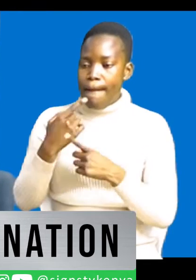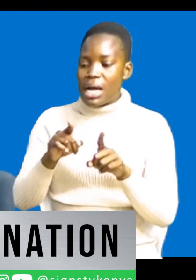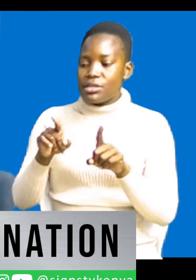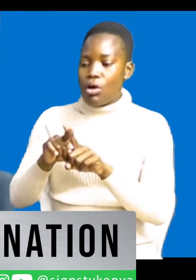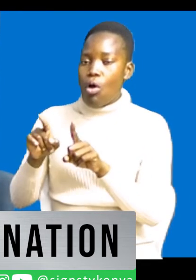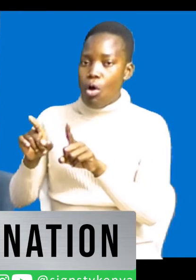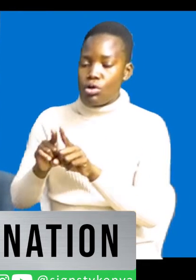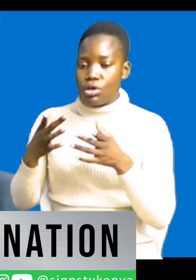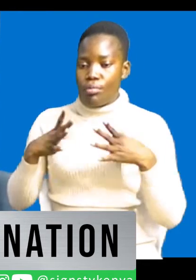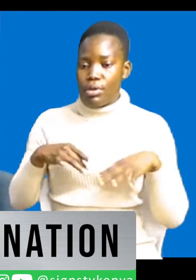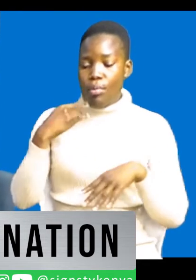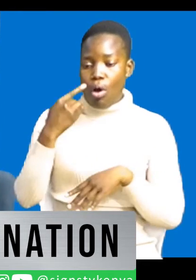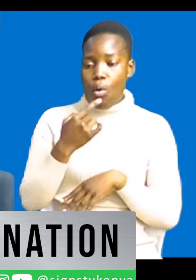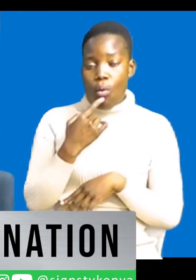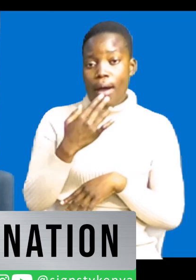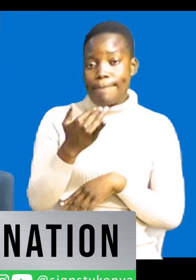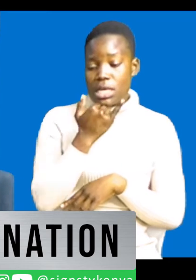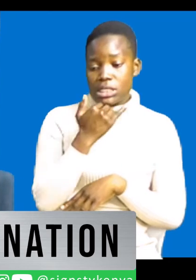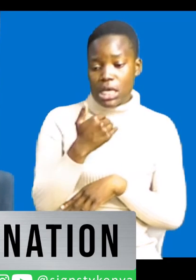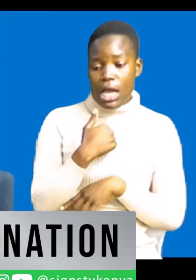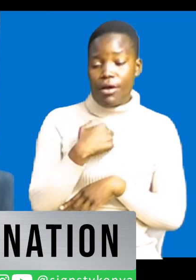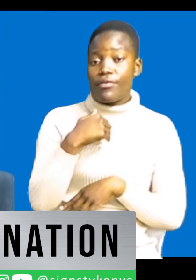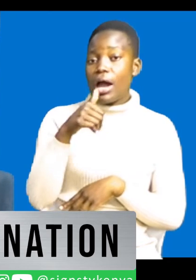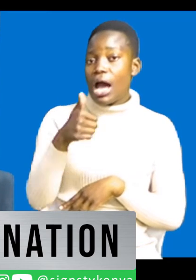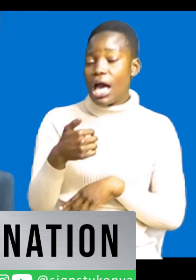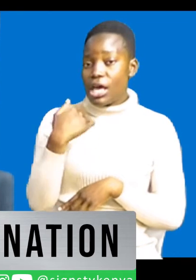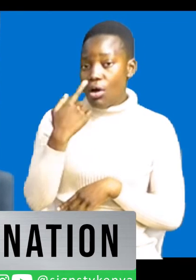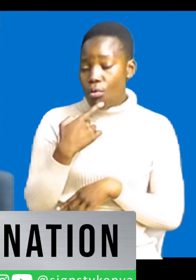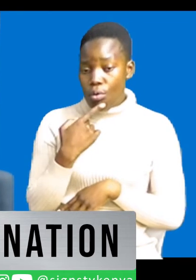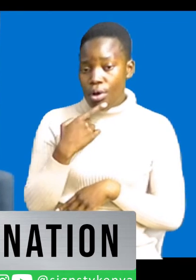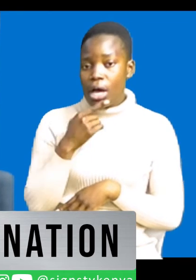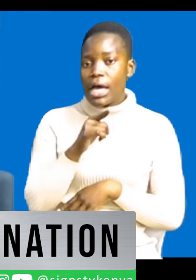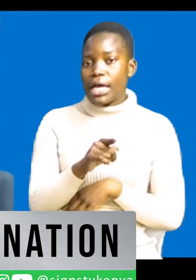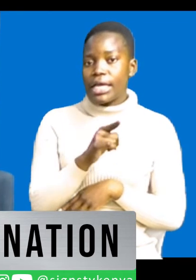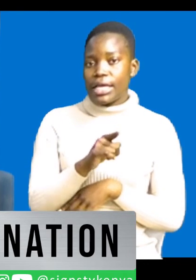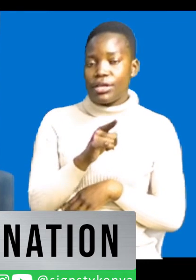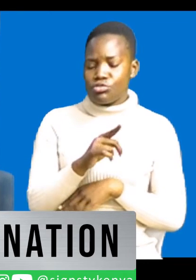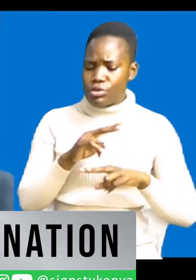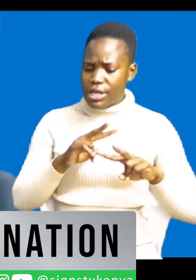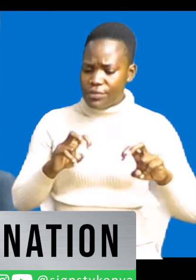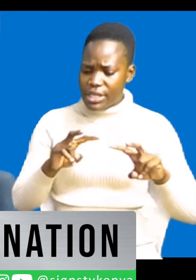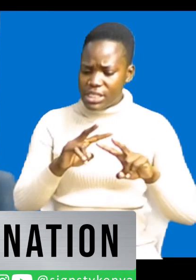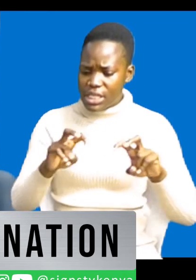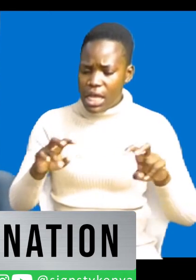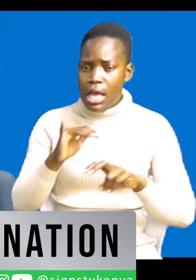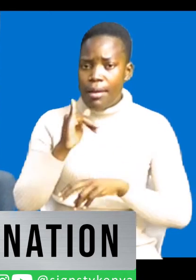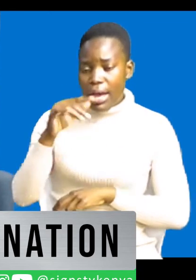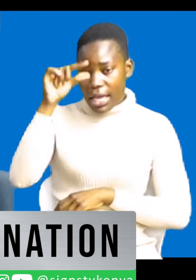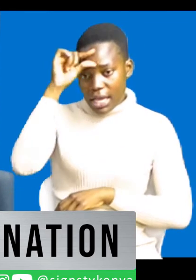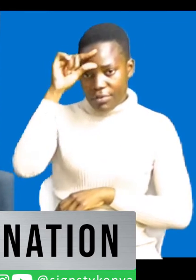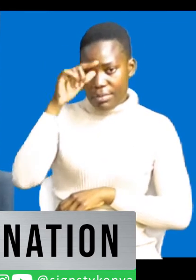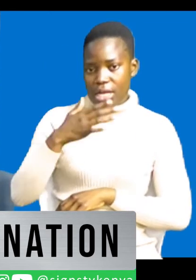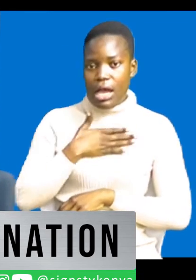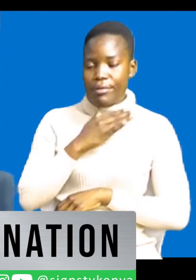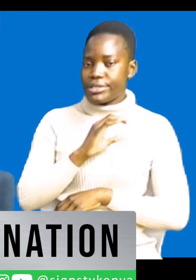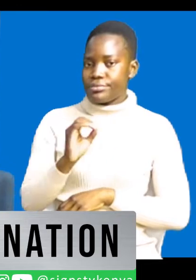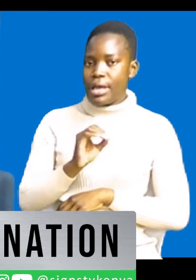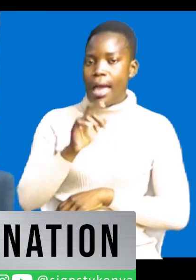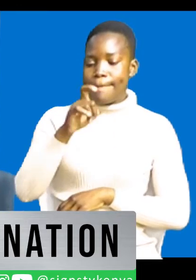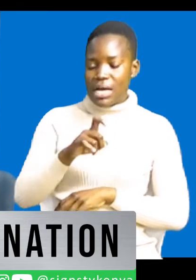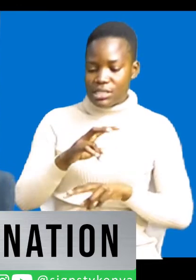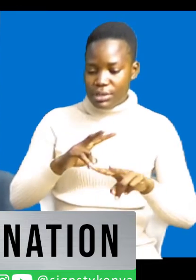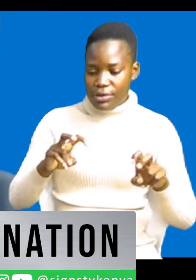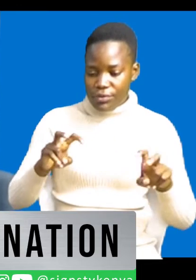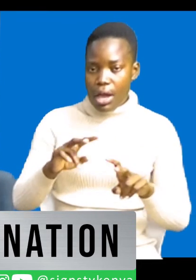wale kwa kuna makosa. So this thing haifai kuinvestigatiwa na serikali hii, inafaa kuinvestigatiwa na